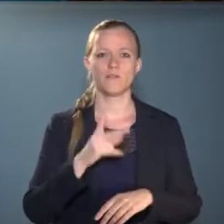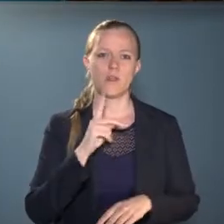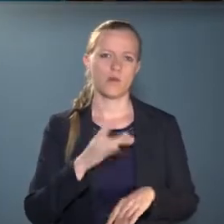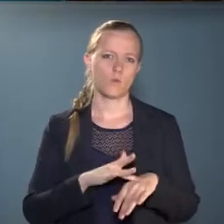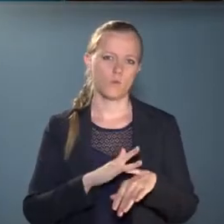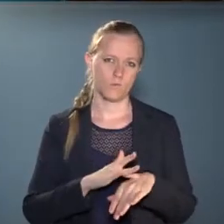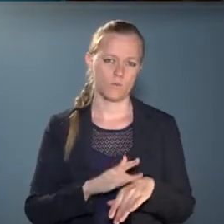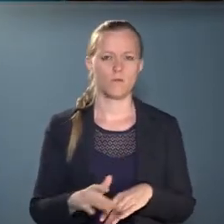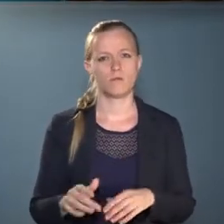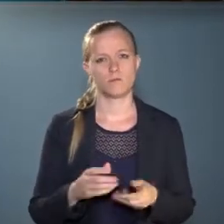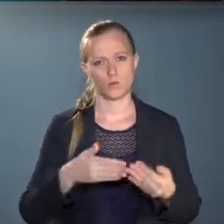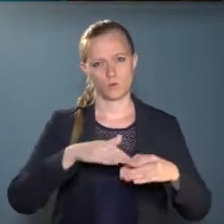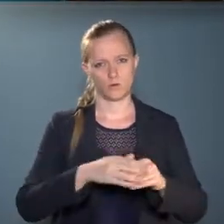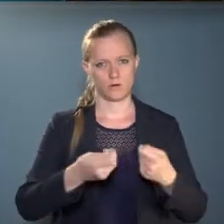épül